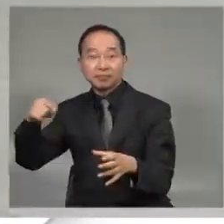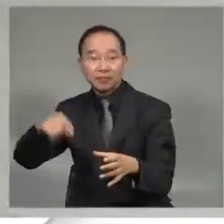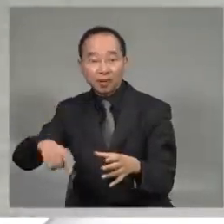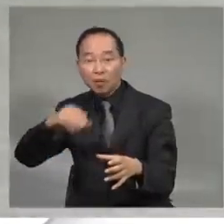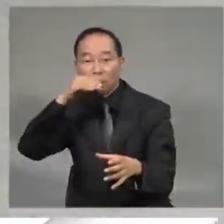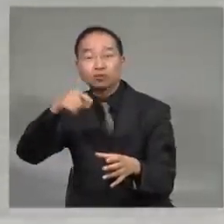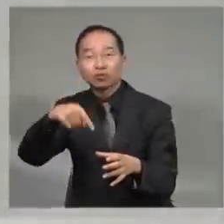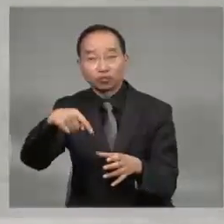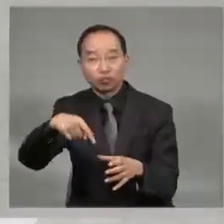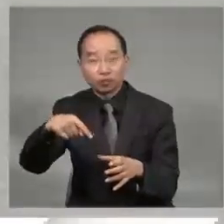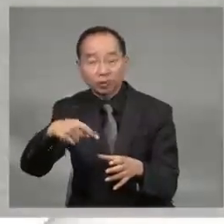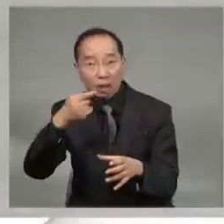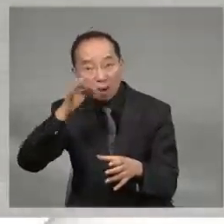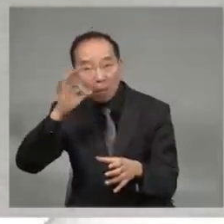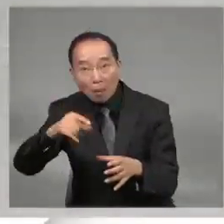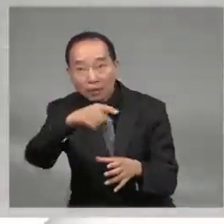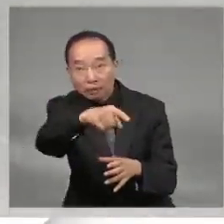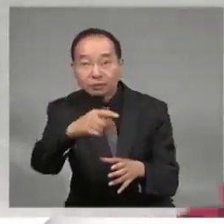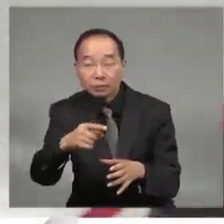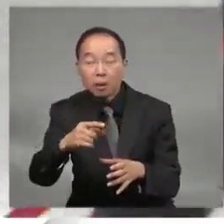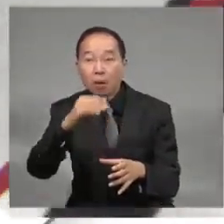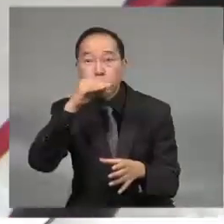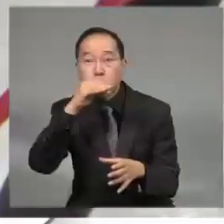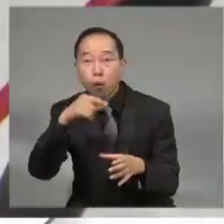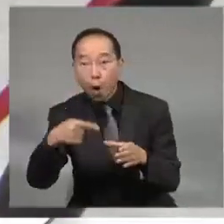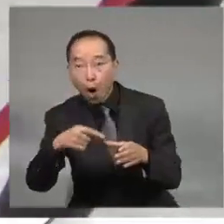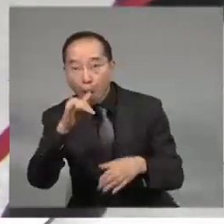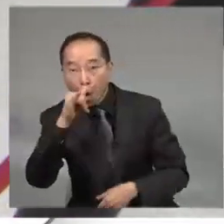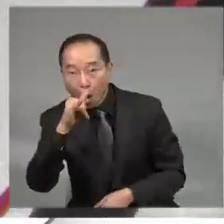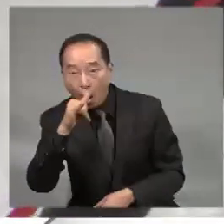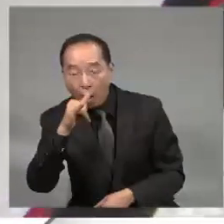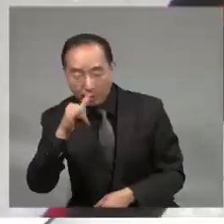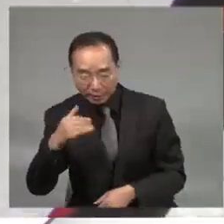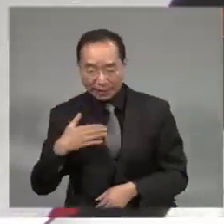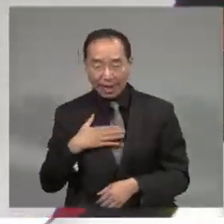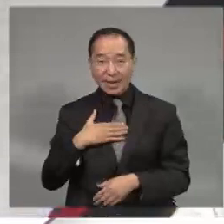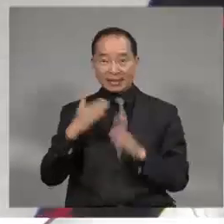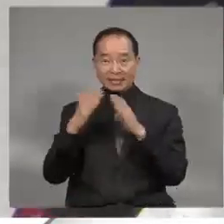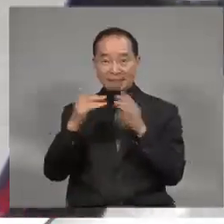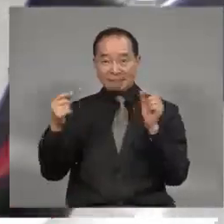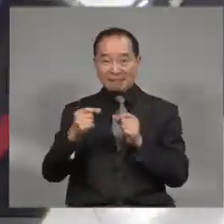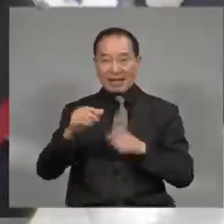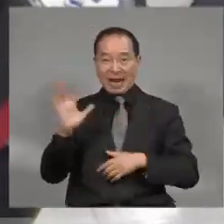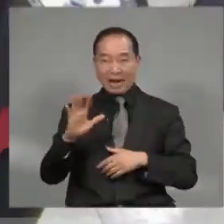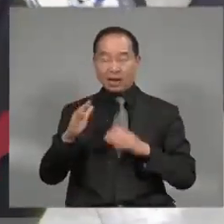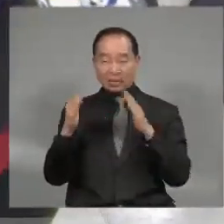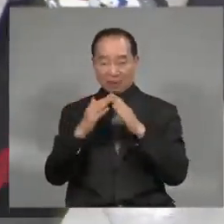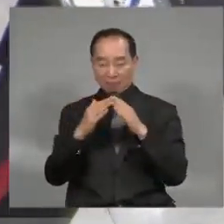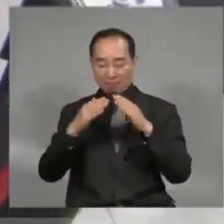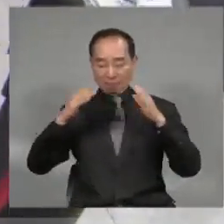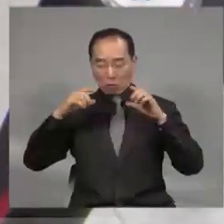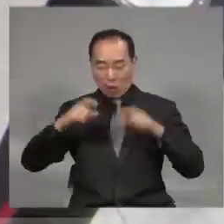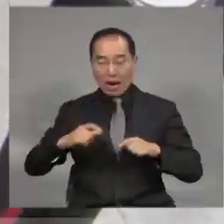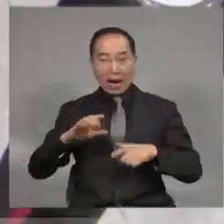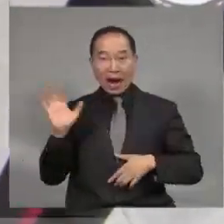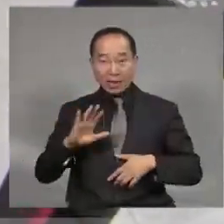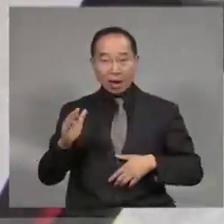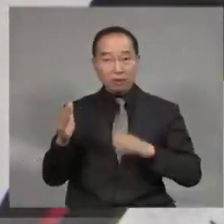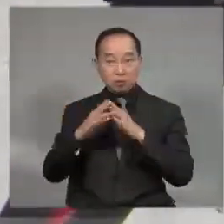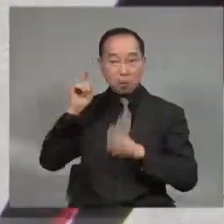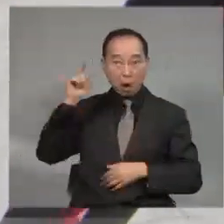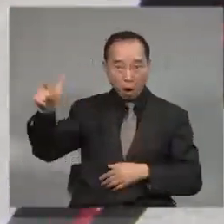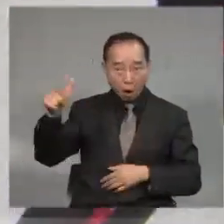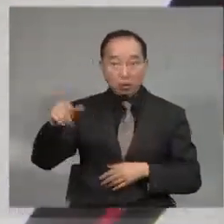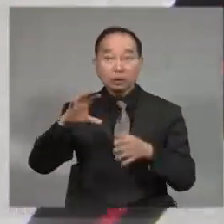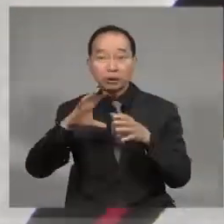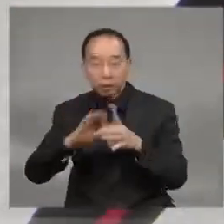들어 있습니다. 그렇죠. 예. 내가 사는 지역이 아닌 곳에 와서 투표를 하셨던 분들은 네, 맞습니다. 저 봉투를 받아서 저렇게 투표용지를 네,